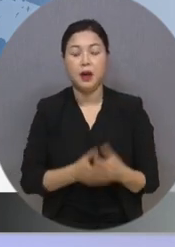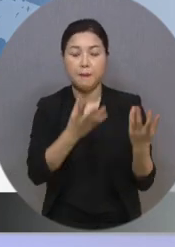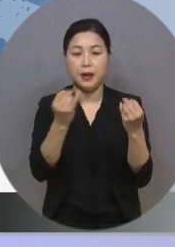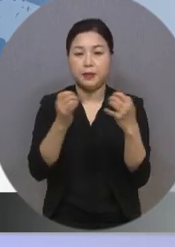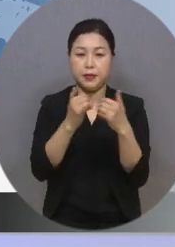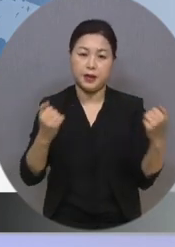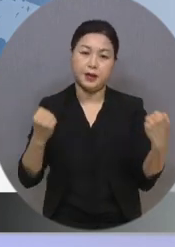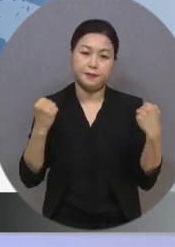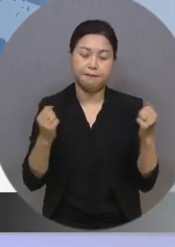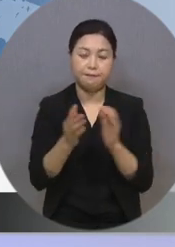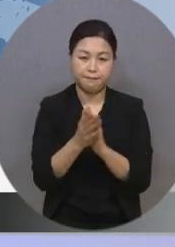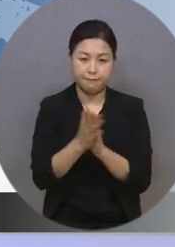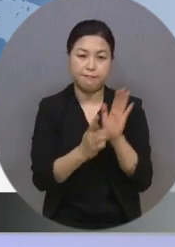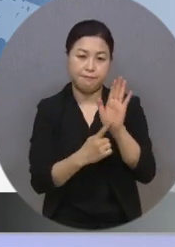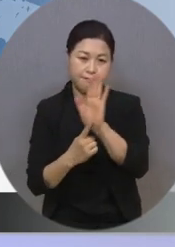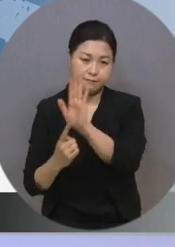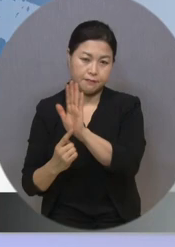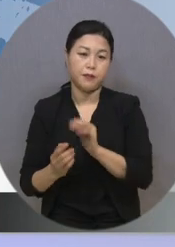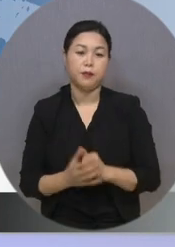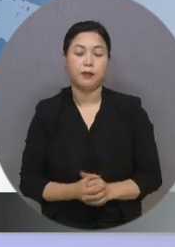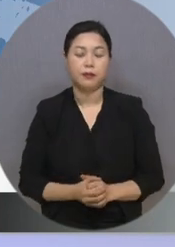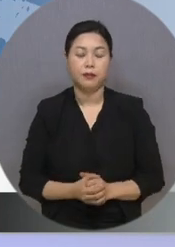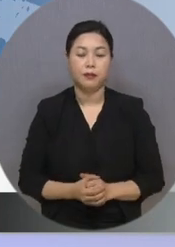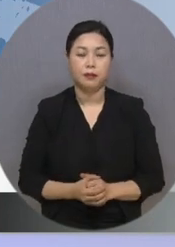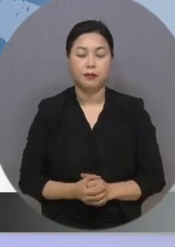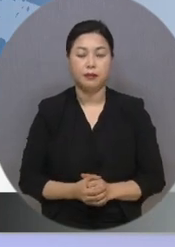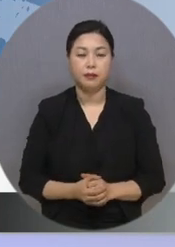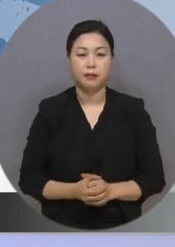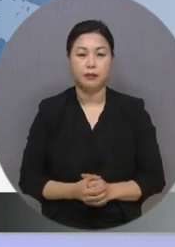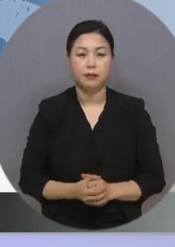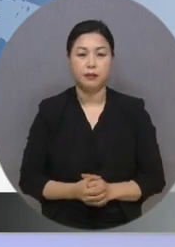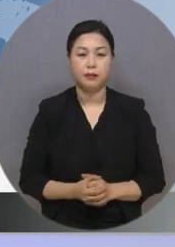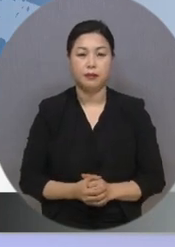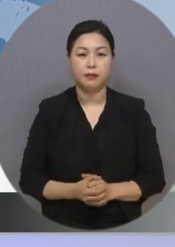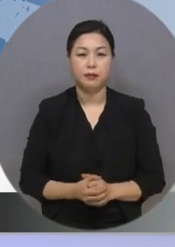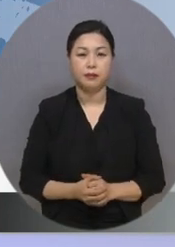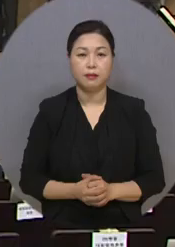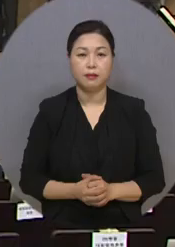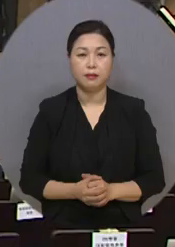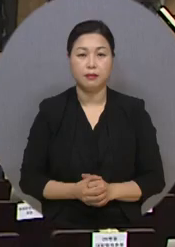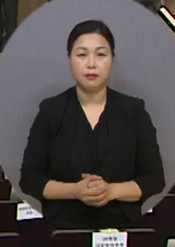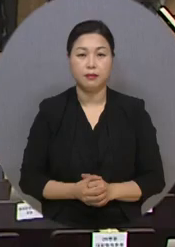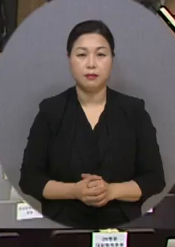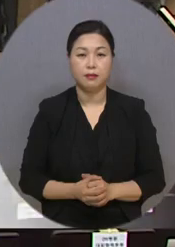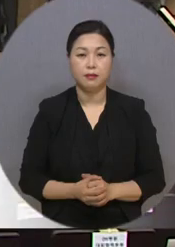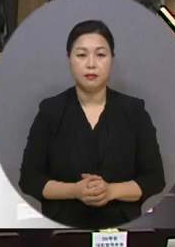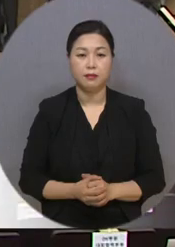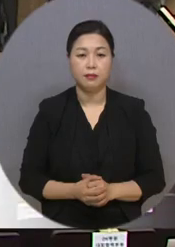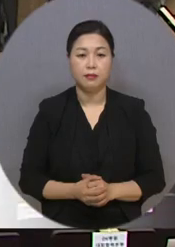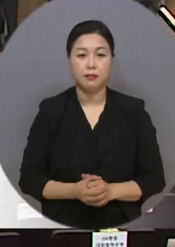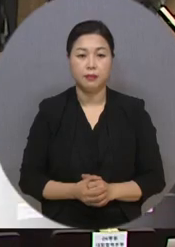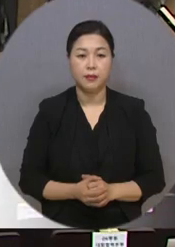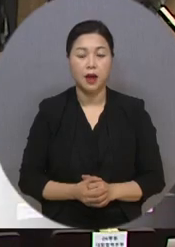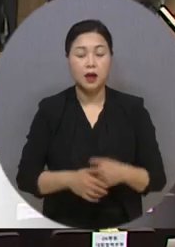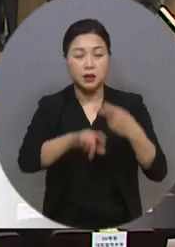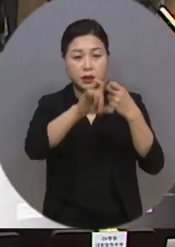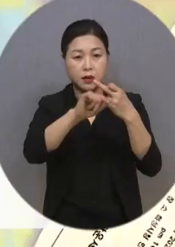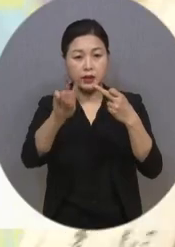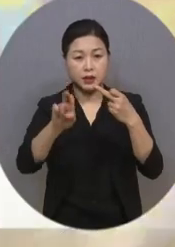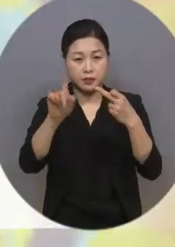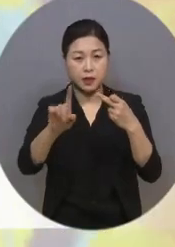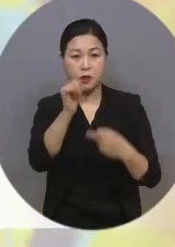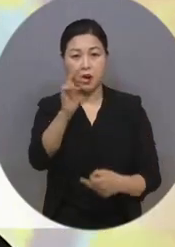이들의 응원이 전해졌는데요. 현장에 박성용 기자가 다녀왔습니다. 지난 21일